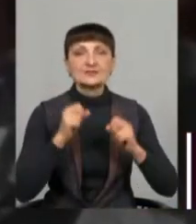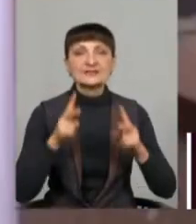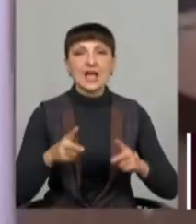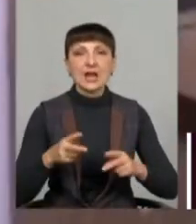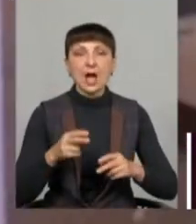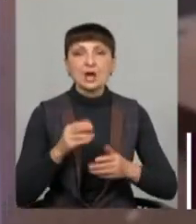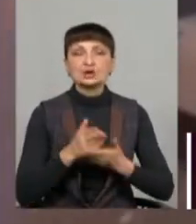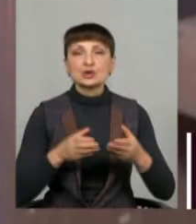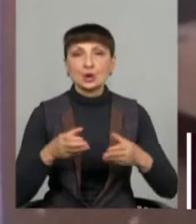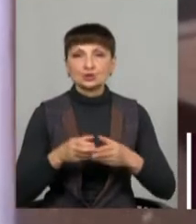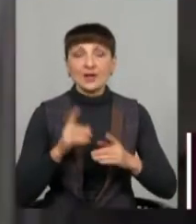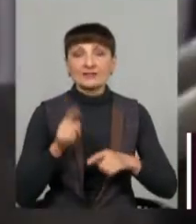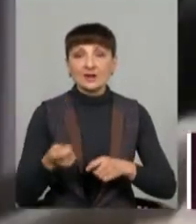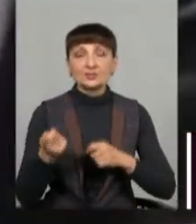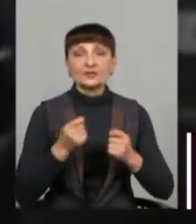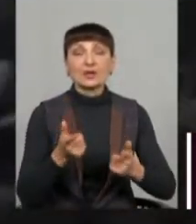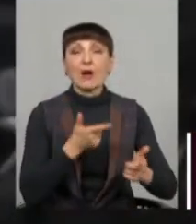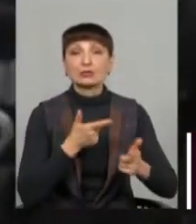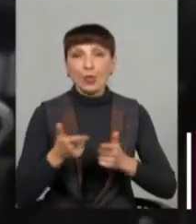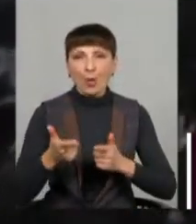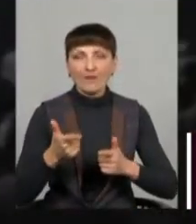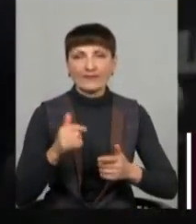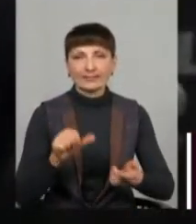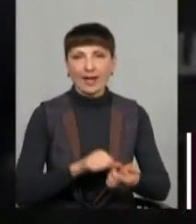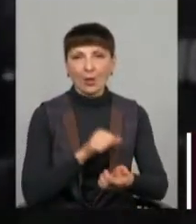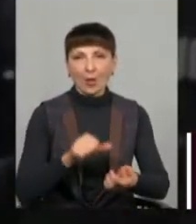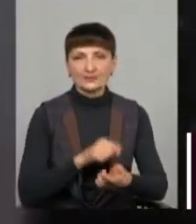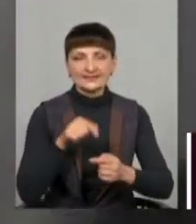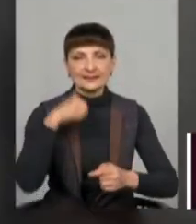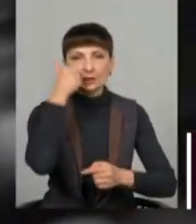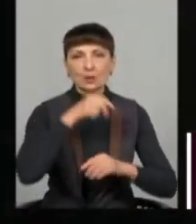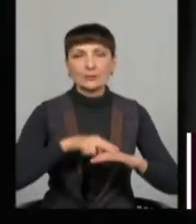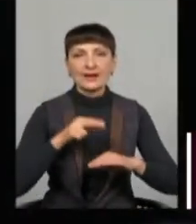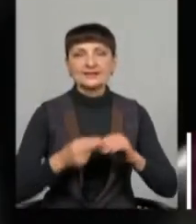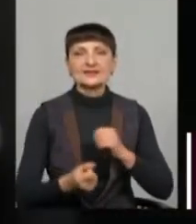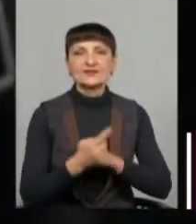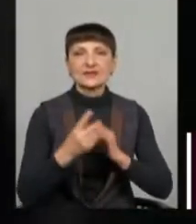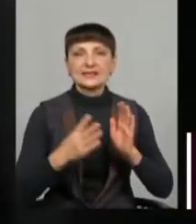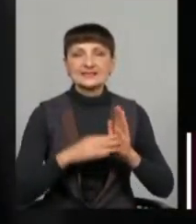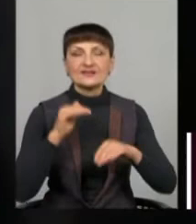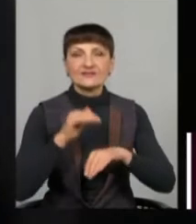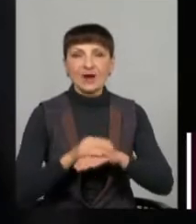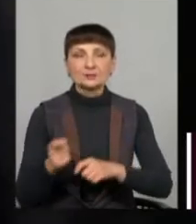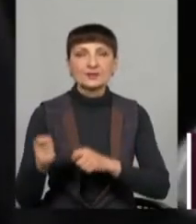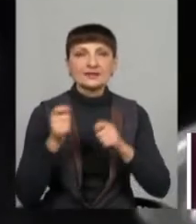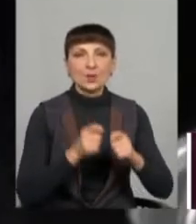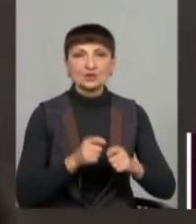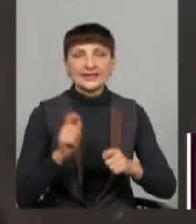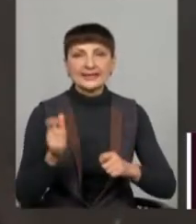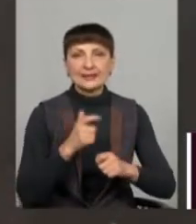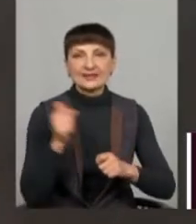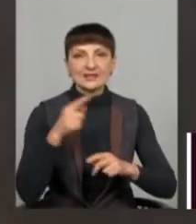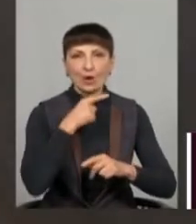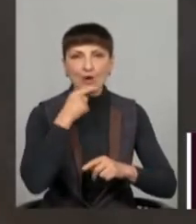службы. Доставляют и готовые синтетические вещества. Только за этот год правоохранители выявили 9 фактов передачи синтетики из соседней